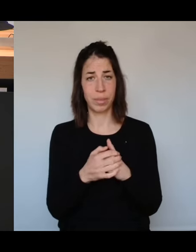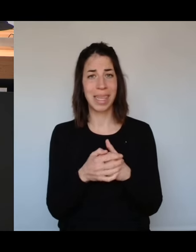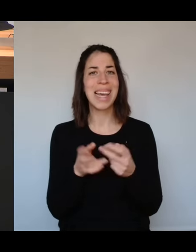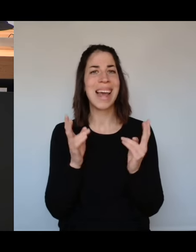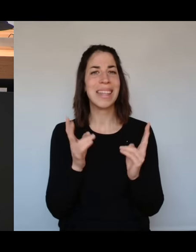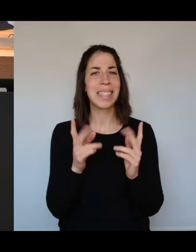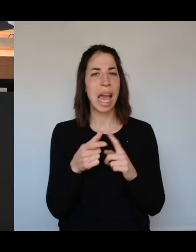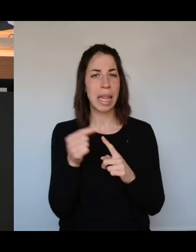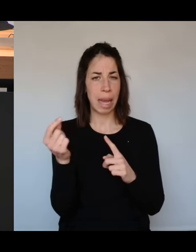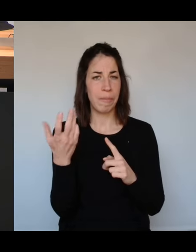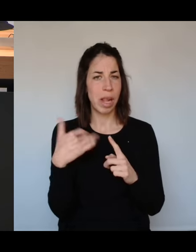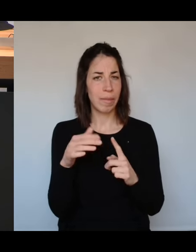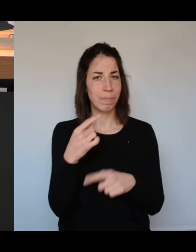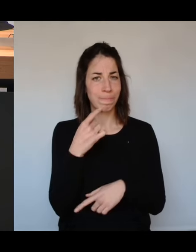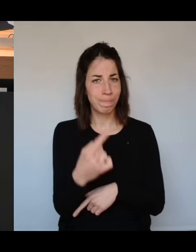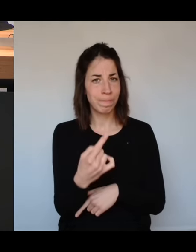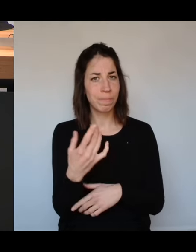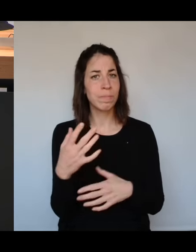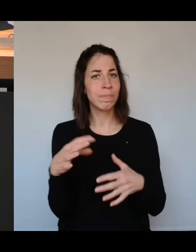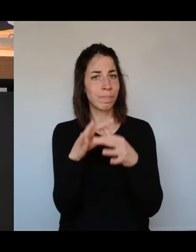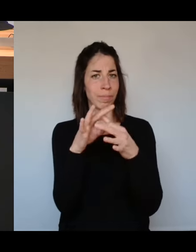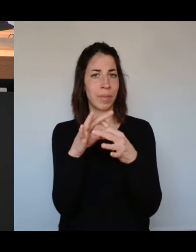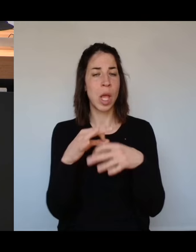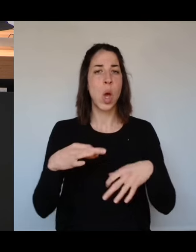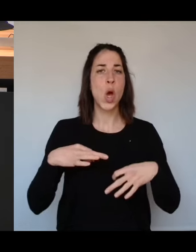mich auch nur an Frau Ciborra und Frau